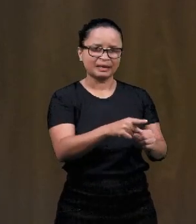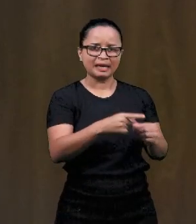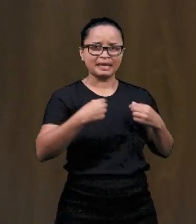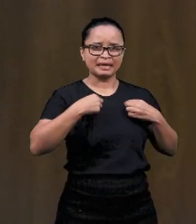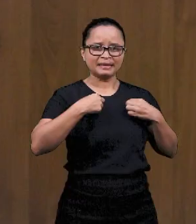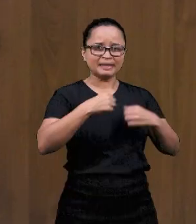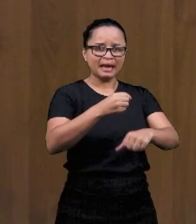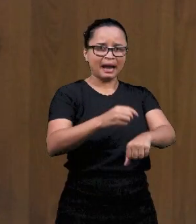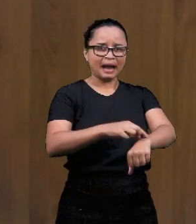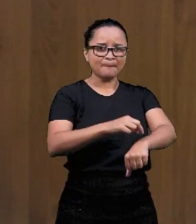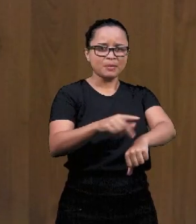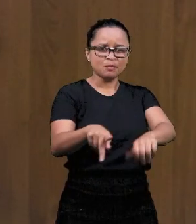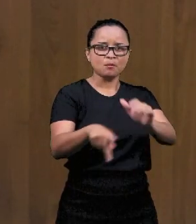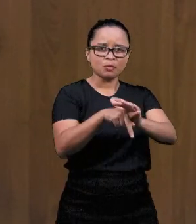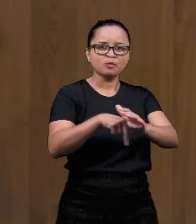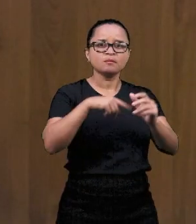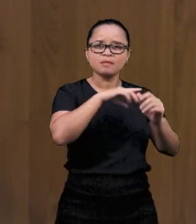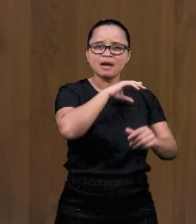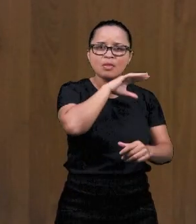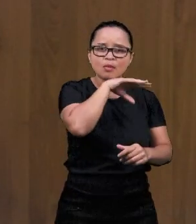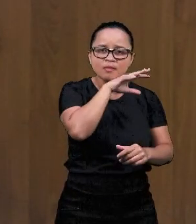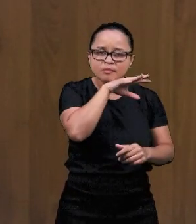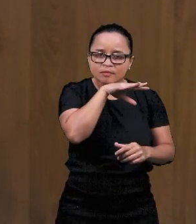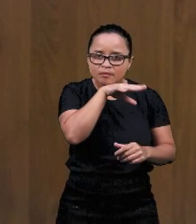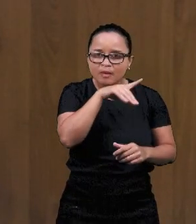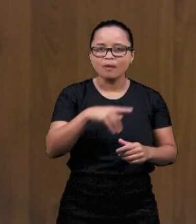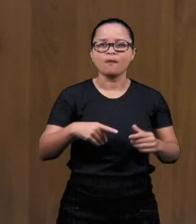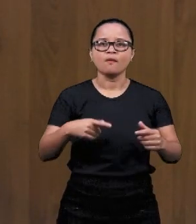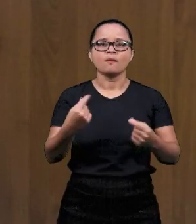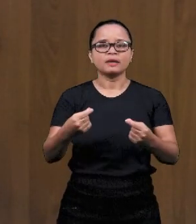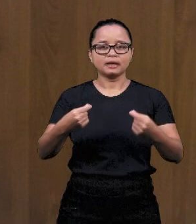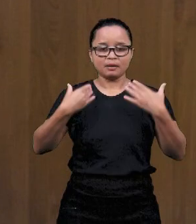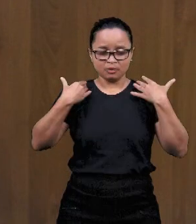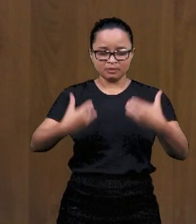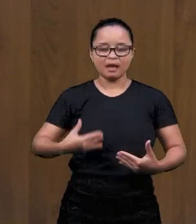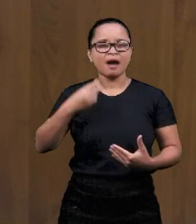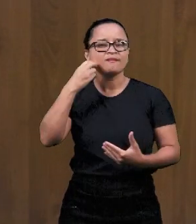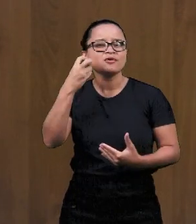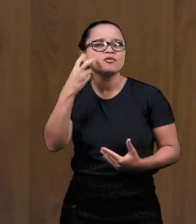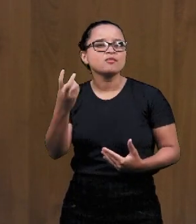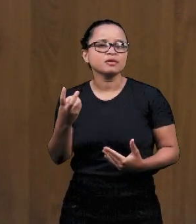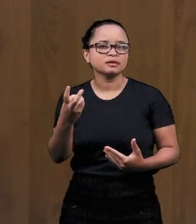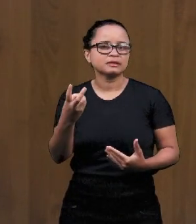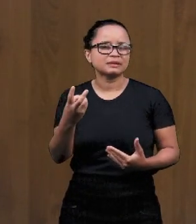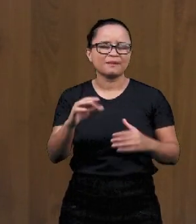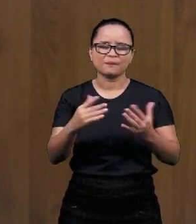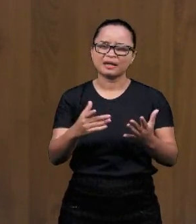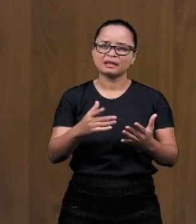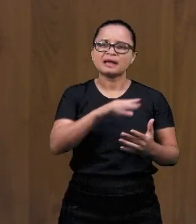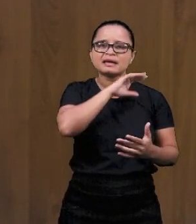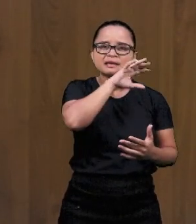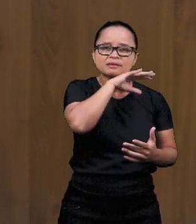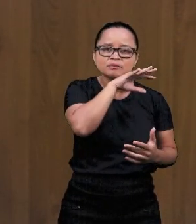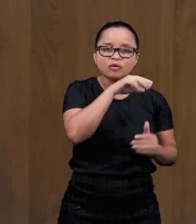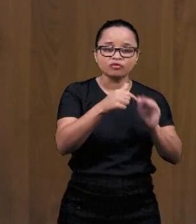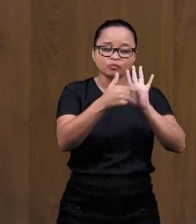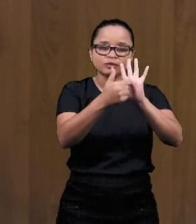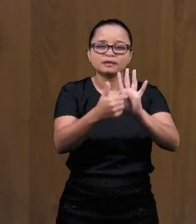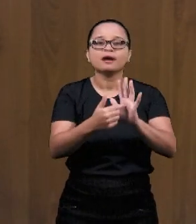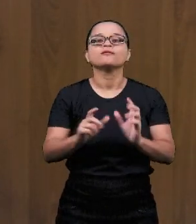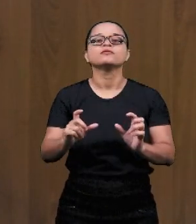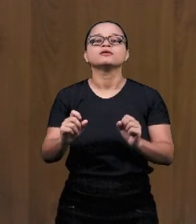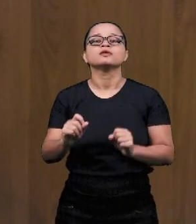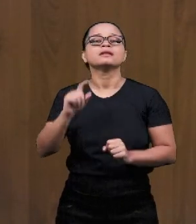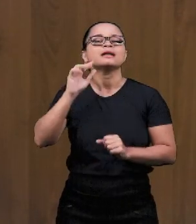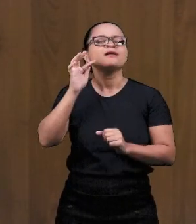couvrir l'honte des deux. Cet animal, il pointait déjà le sacrifice de Jésus, l'agneau de Dieu. Jésus